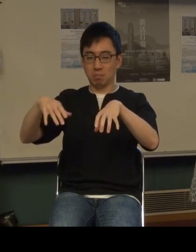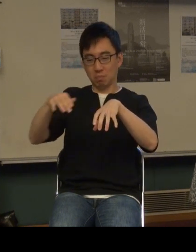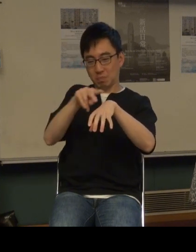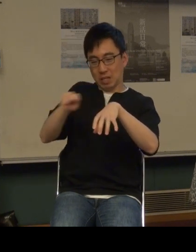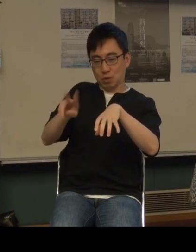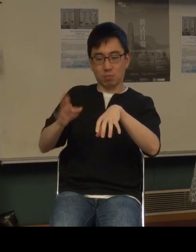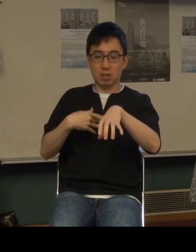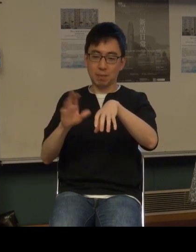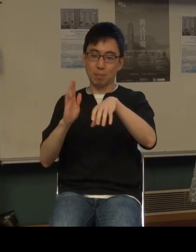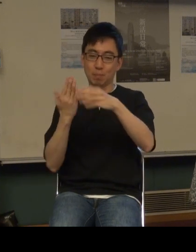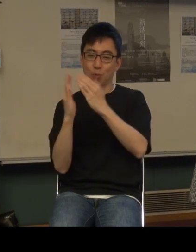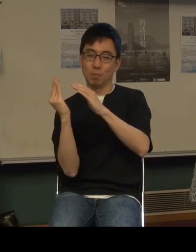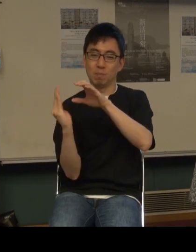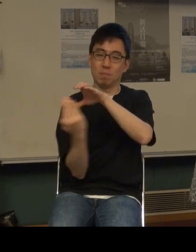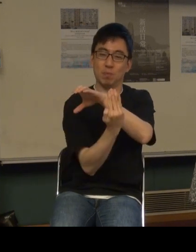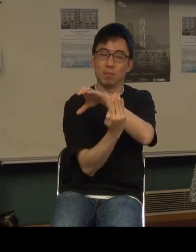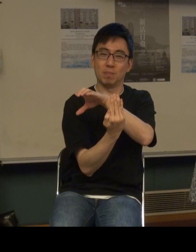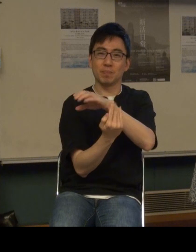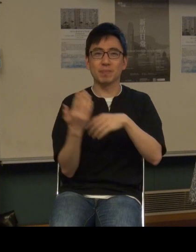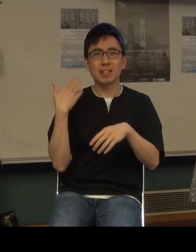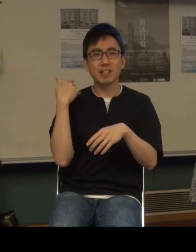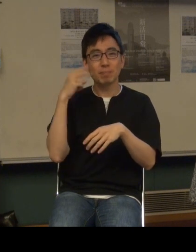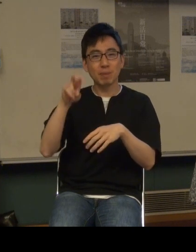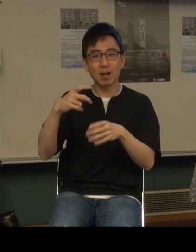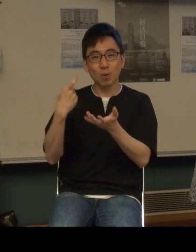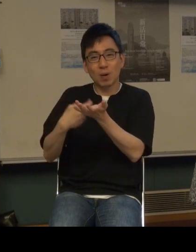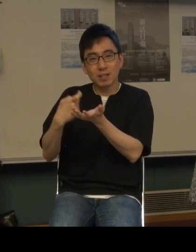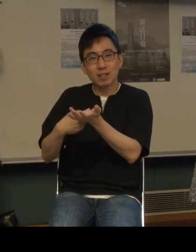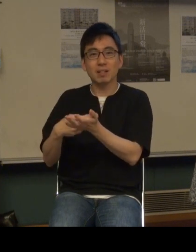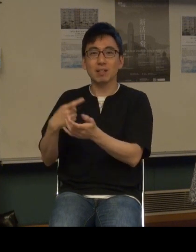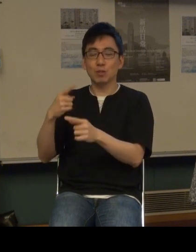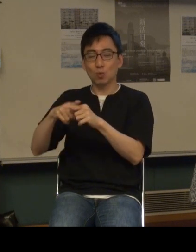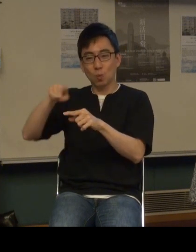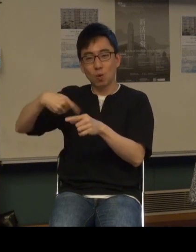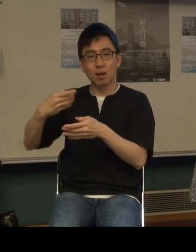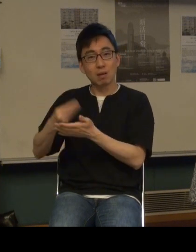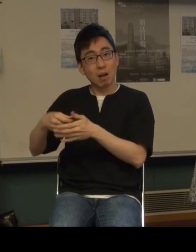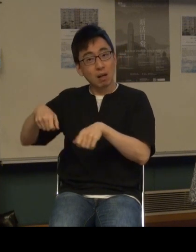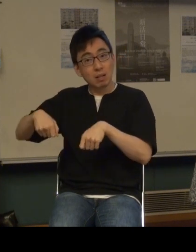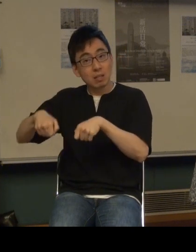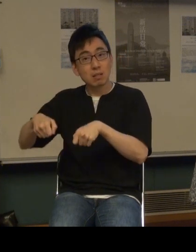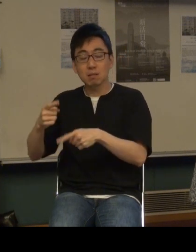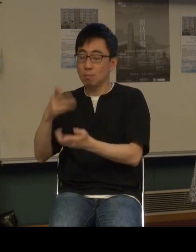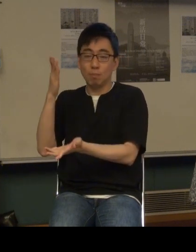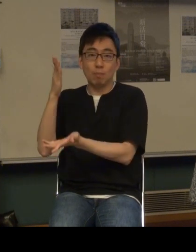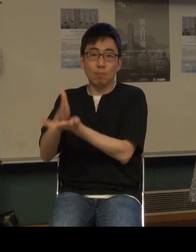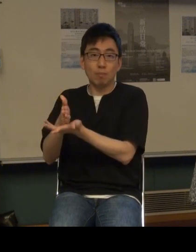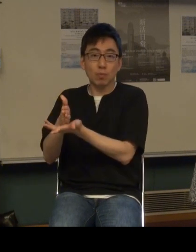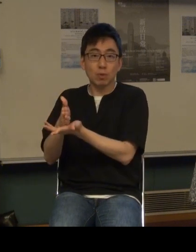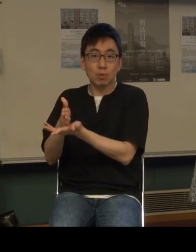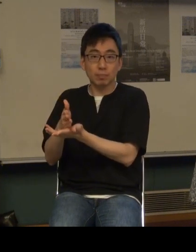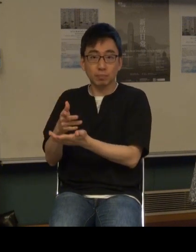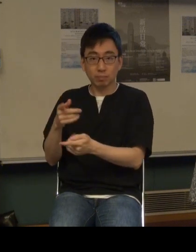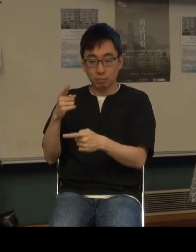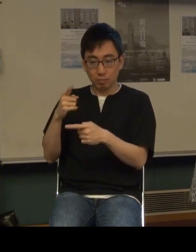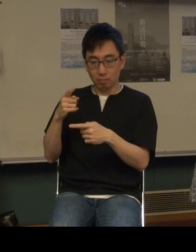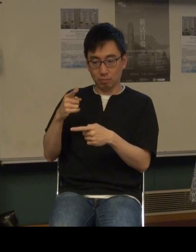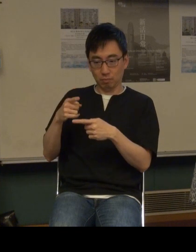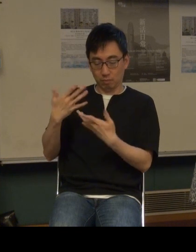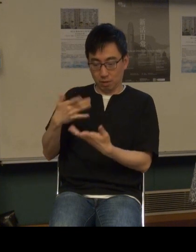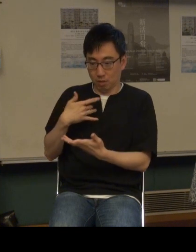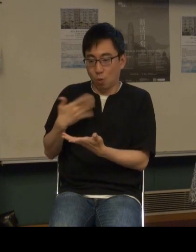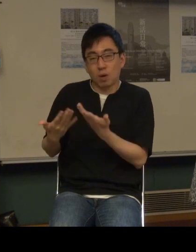邊嘅。咁同咧之前我哋見到灣仔街市、中環街市嗰啲都唔同咗，因為佢哋雖然係用現代流線型風格，其實基本上都係